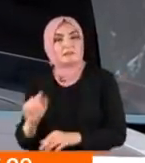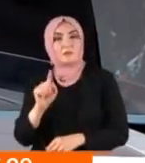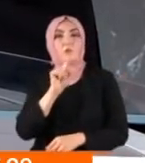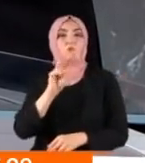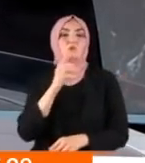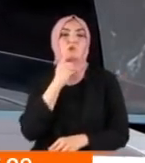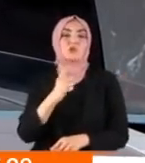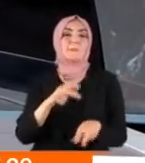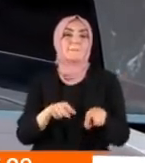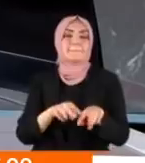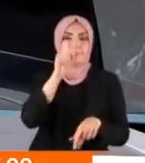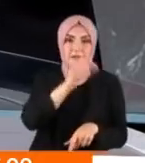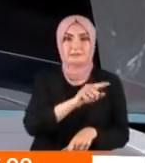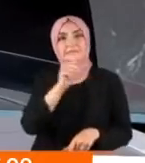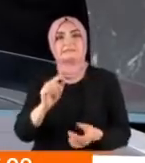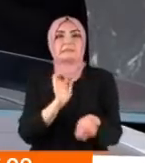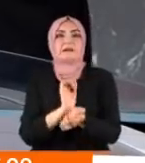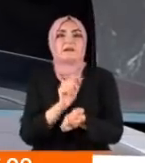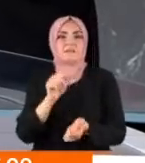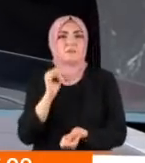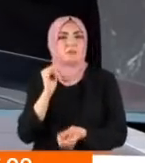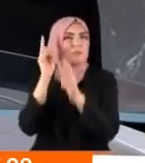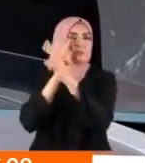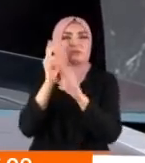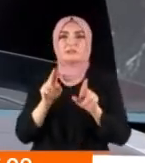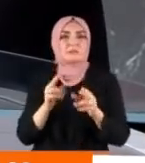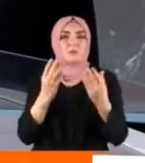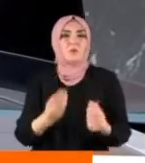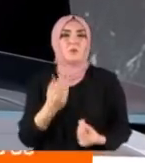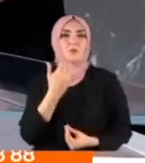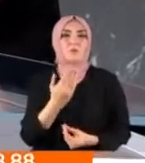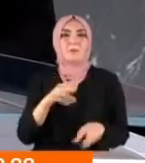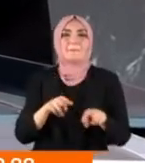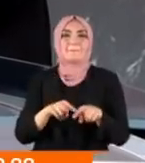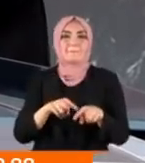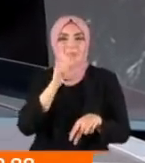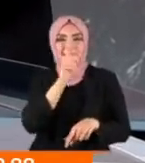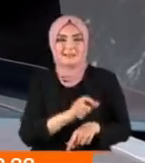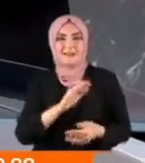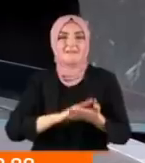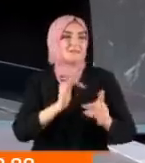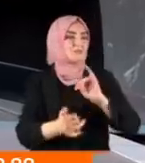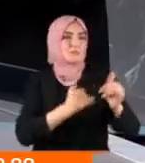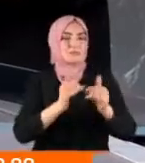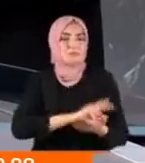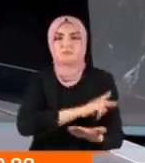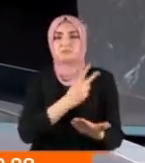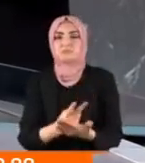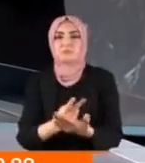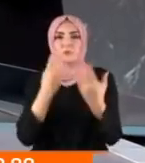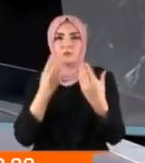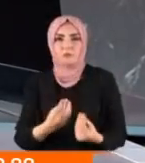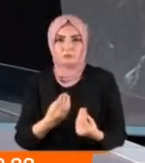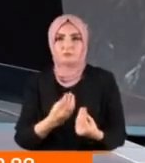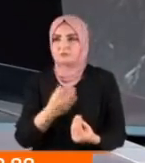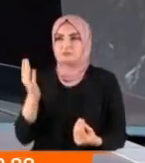kendini. Mert, arkadaşlarıyla oyun oynarken bir anda yere yığıldı. Kimse ne olduğunu anlayamadı tabii. Mert'in kafasında bir açılma